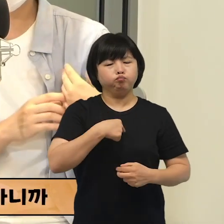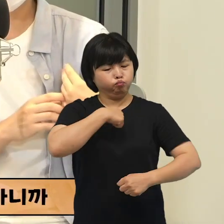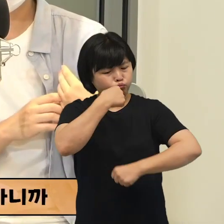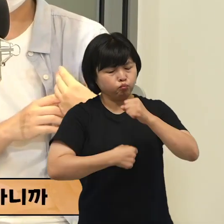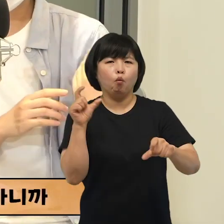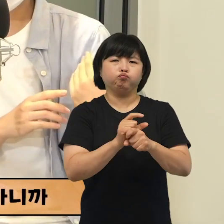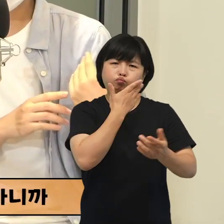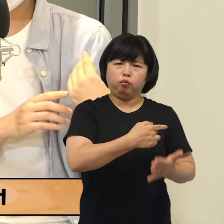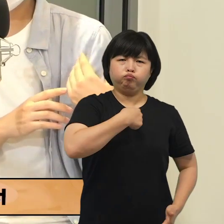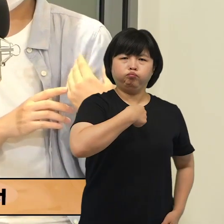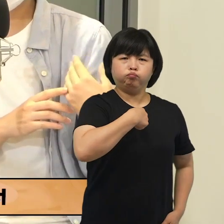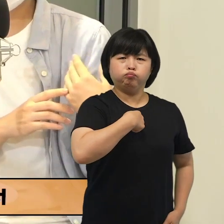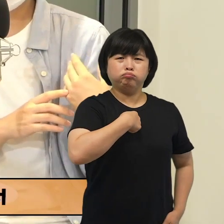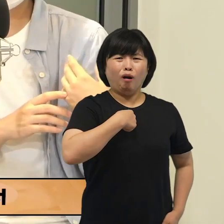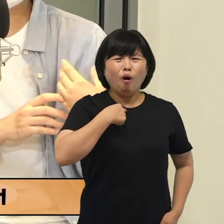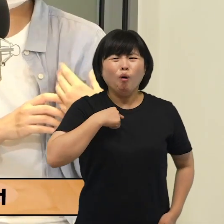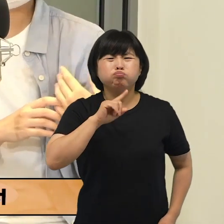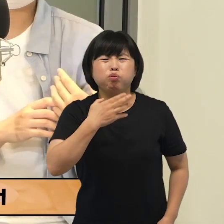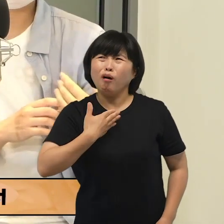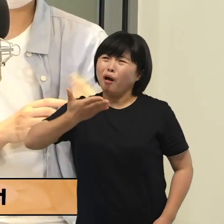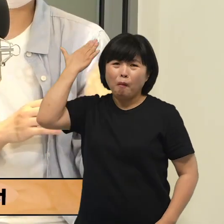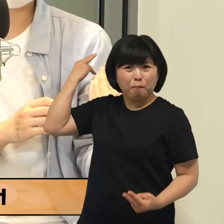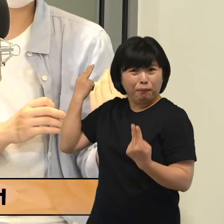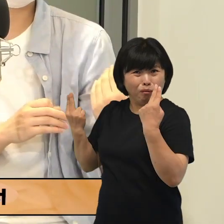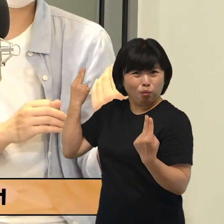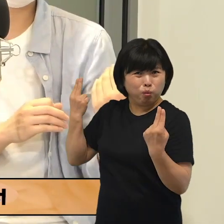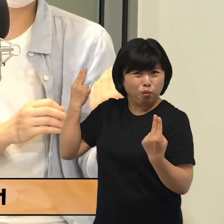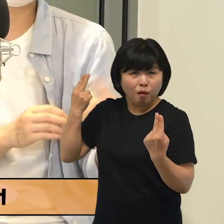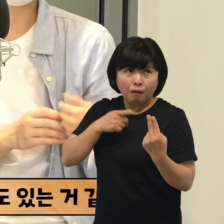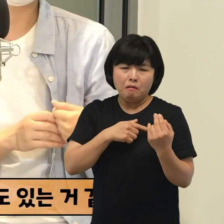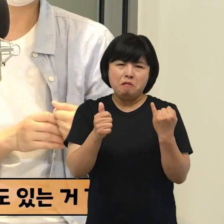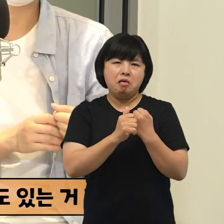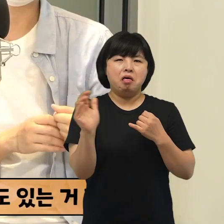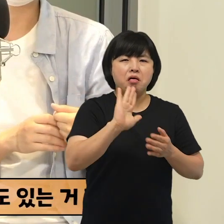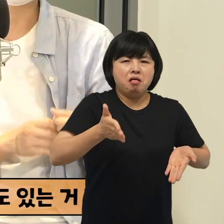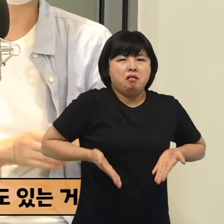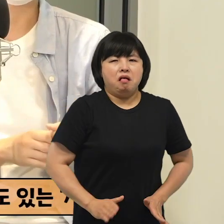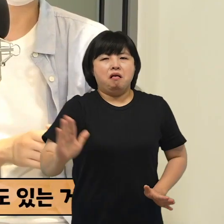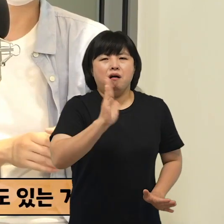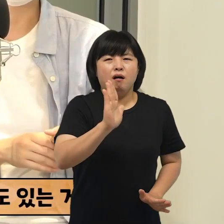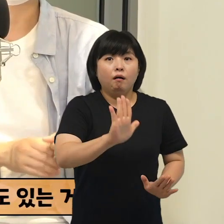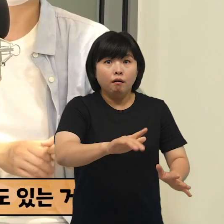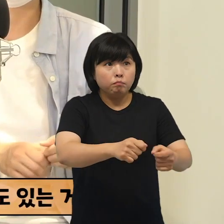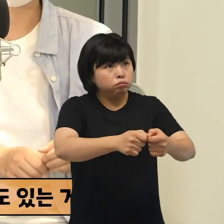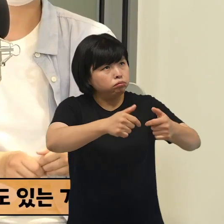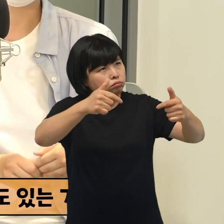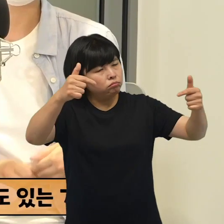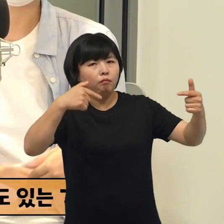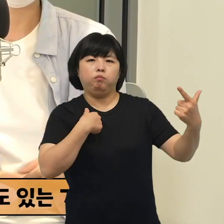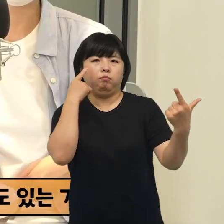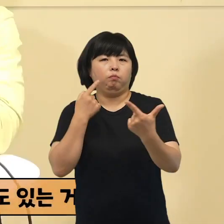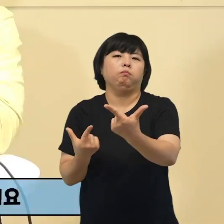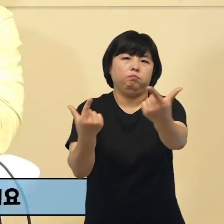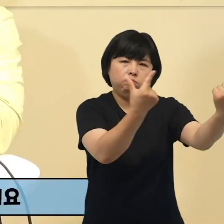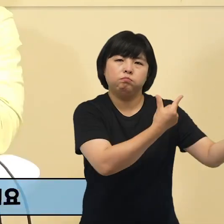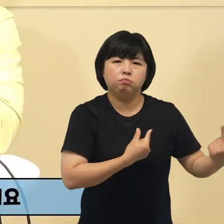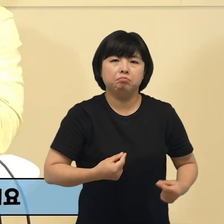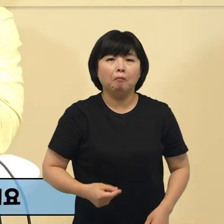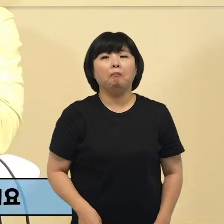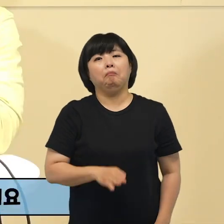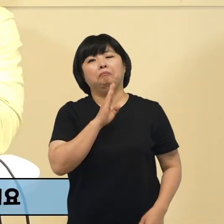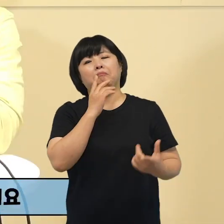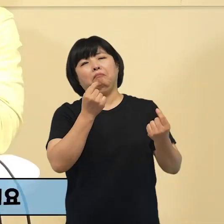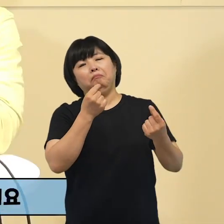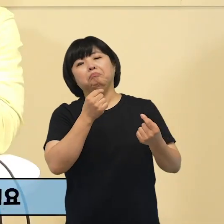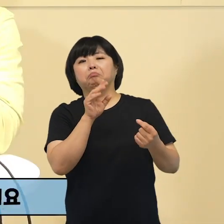더 중요하니까 그런 면에서 또 과거에 비해서 비혼주의랑 비자녀주의가 늘어나게 된 것도 있는 것 같아요.